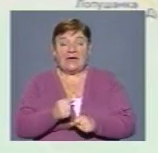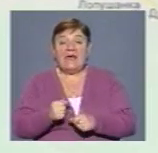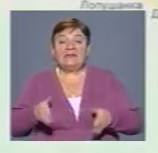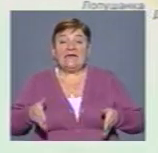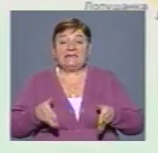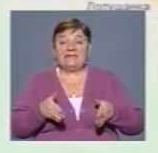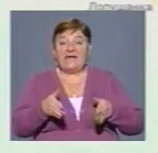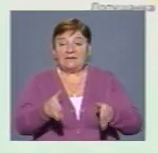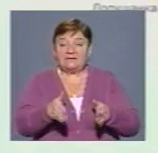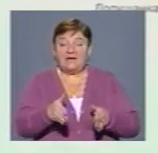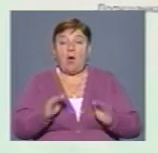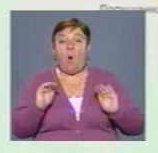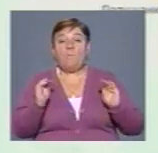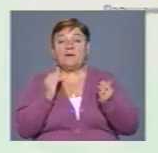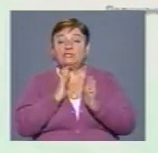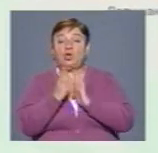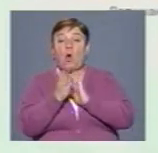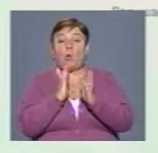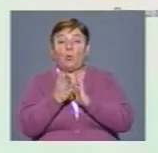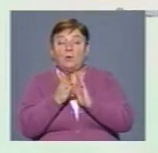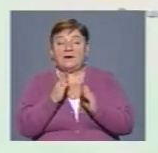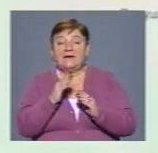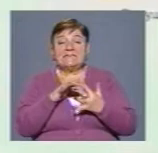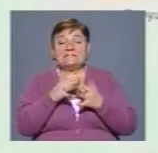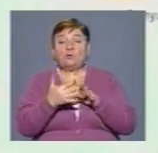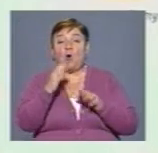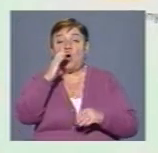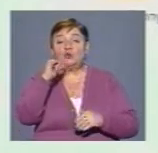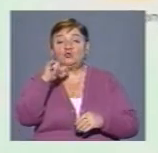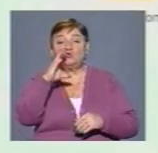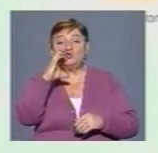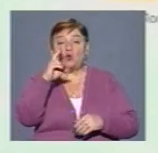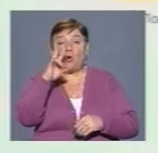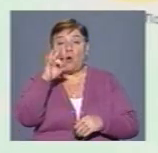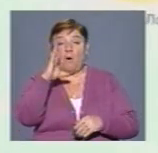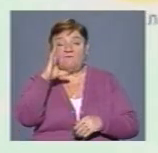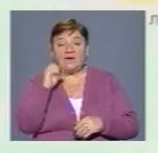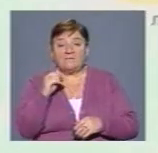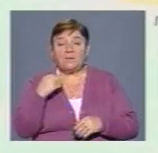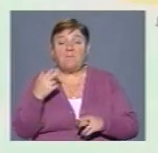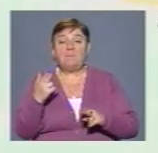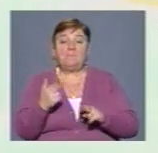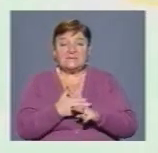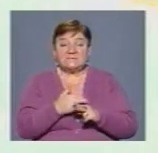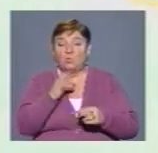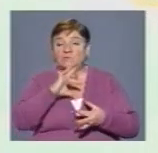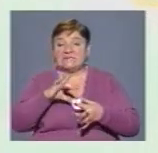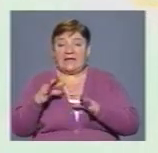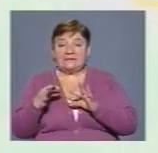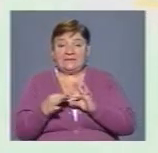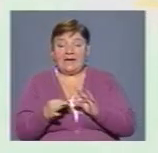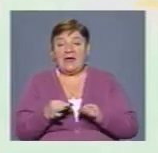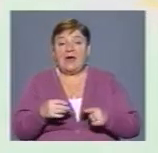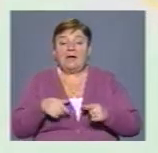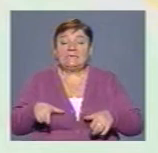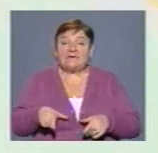дороги М-06 обмежить рух неподалік села Сусково. Сьогодні водії зможуть перетнути ділянку без ускладнень, не з'їжджаючи з цієї